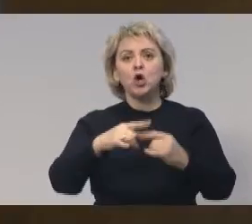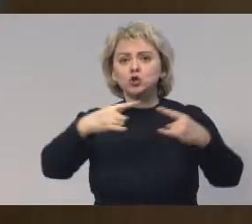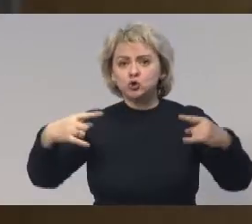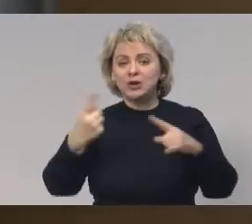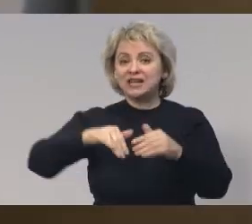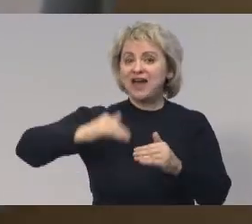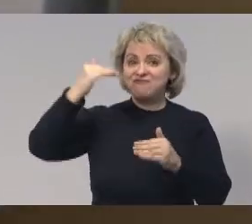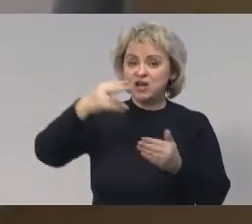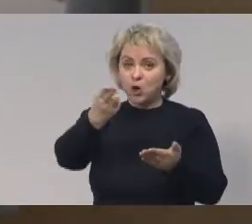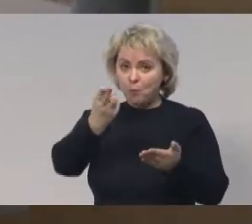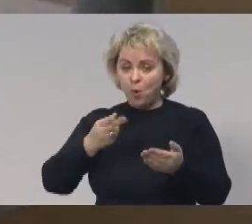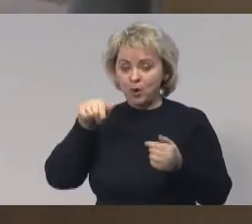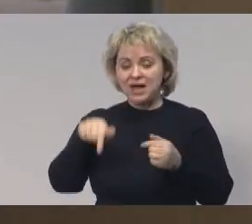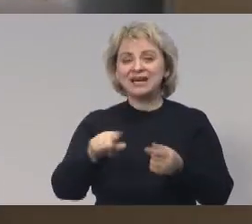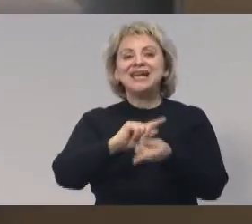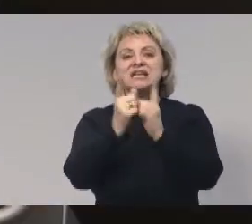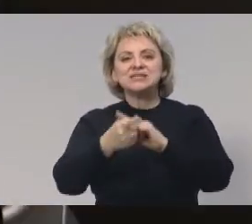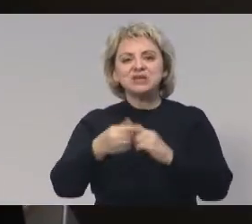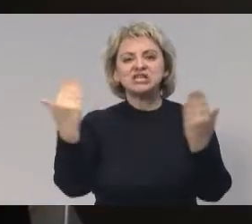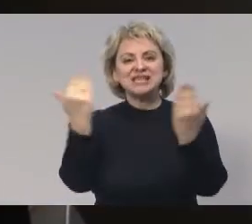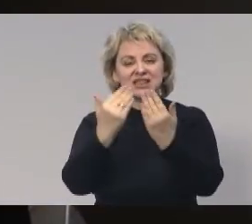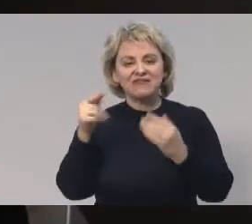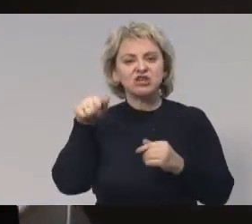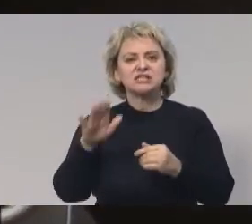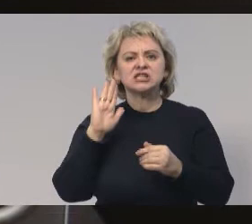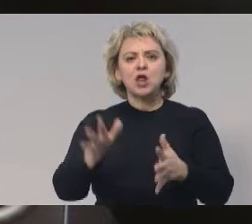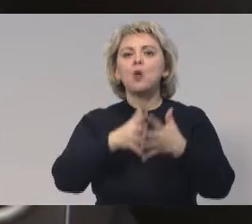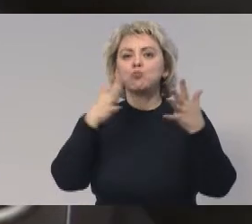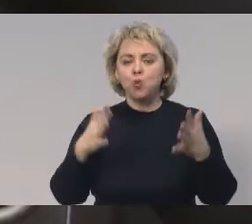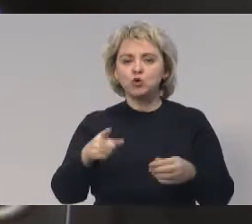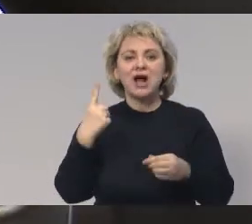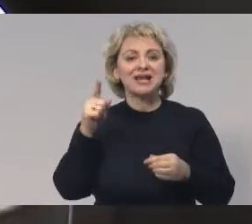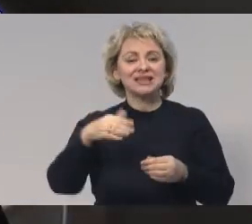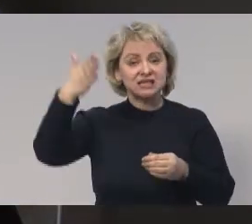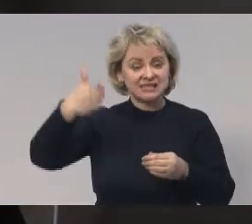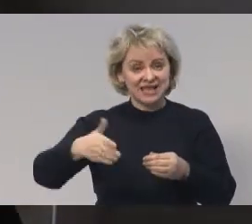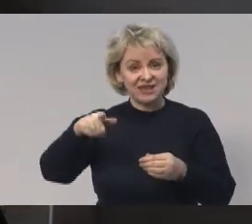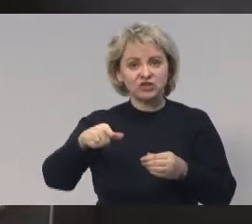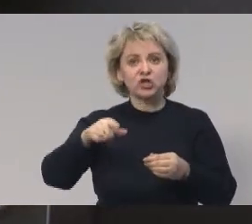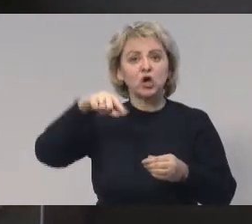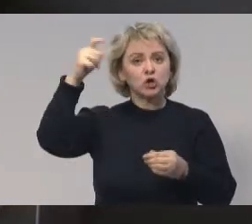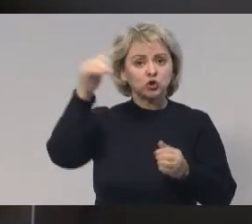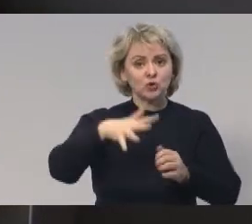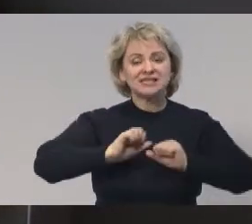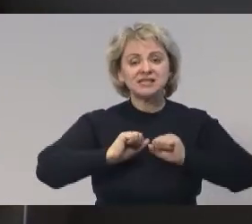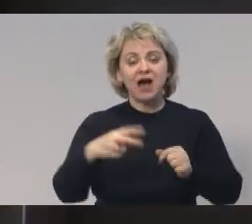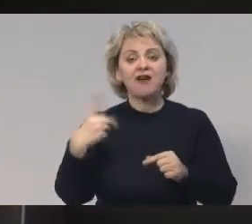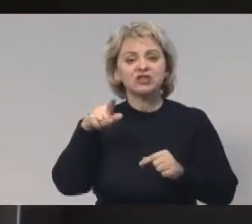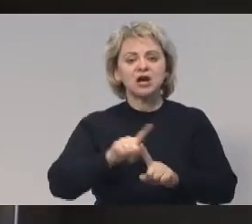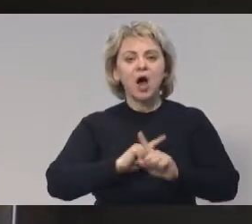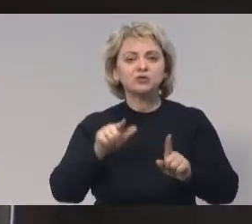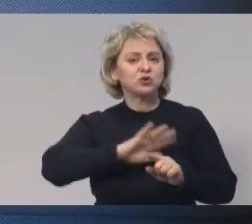для верхних полок. Изменились занавески, их стало больше. Одна занавеска солнцезащитная просто, и вторая